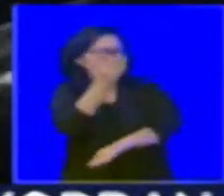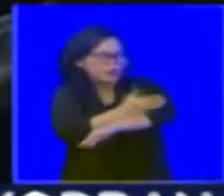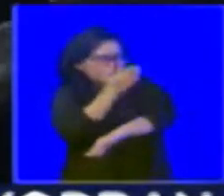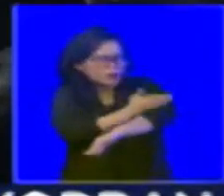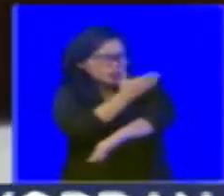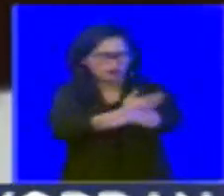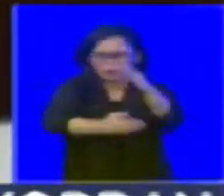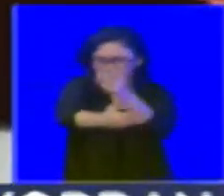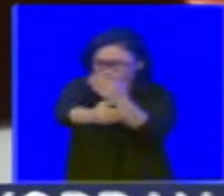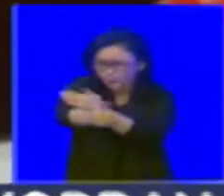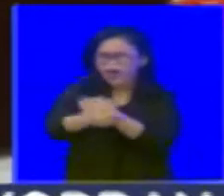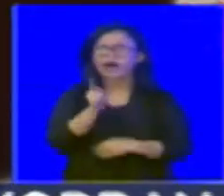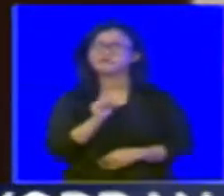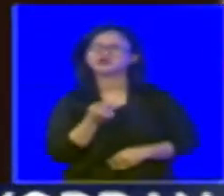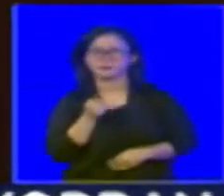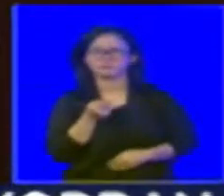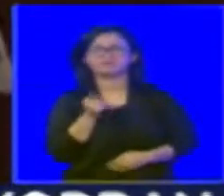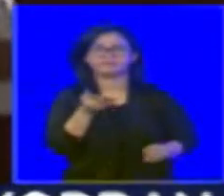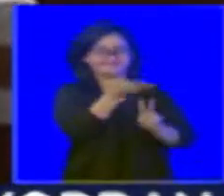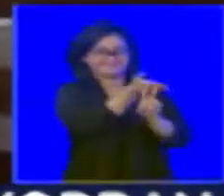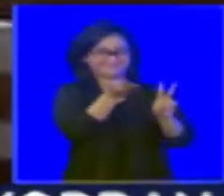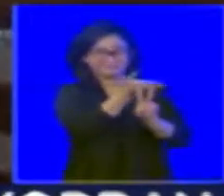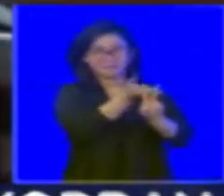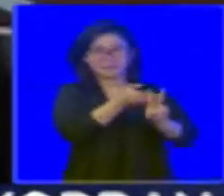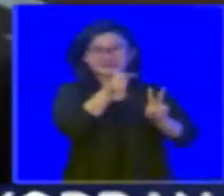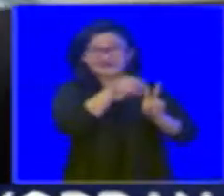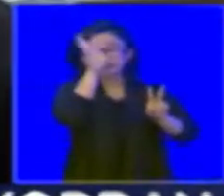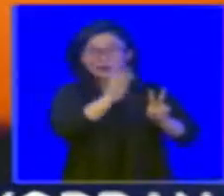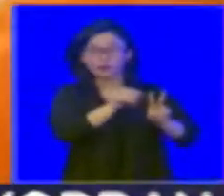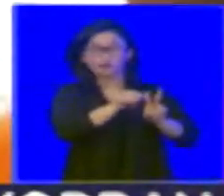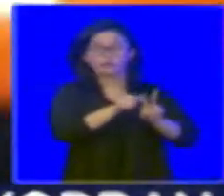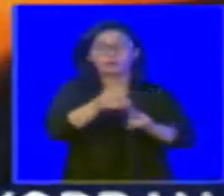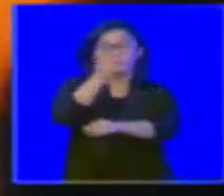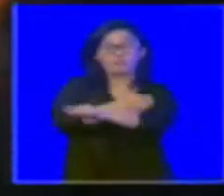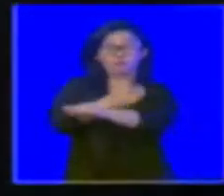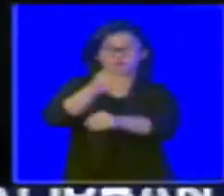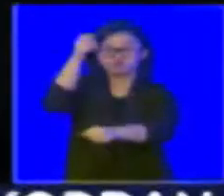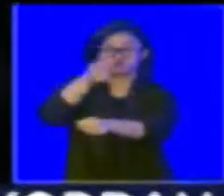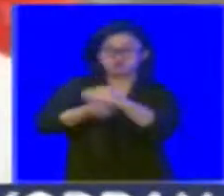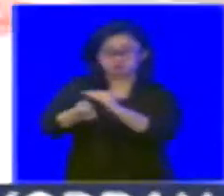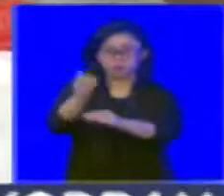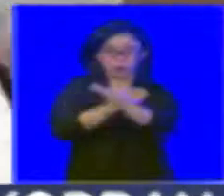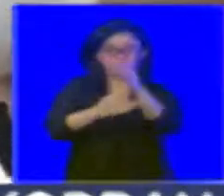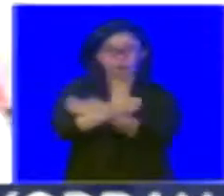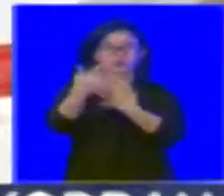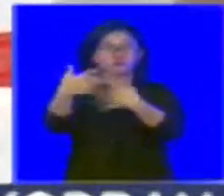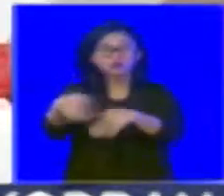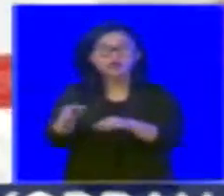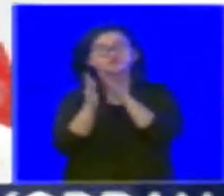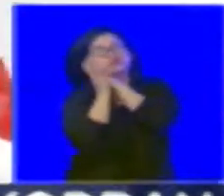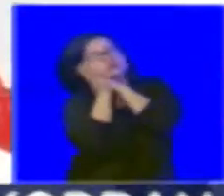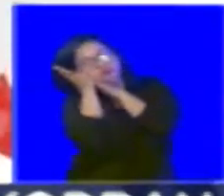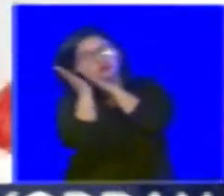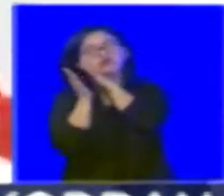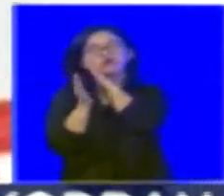disertai mutilasi. Kedua tersangka bahkan diketahui sempat bermalam bersama jasad korban di apartemen Kalibata City, Jakarta